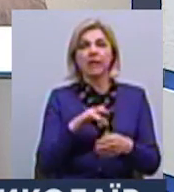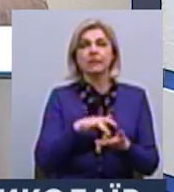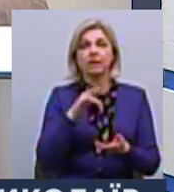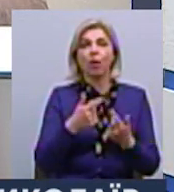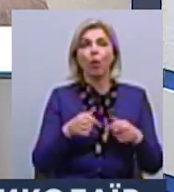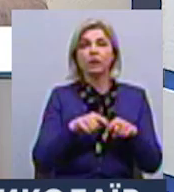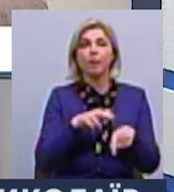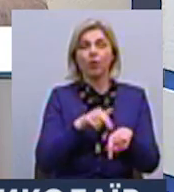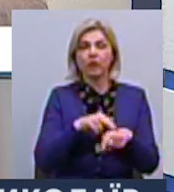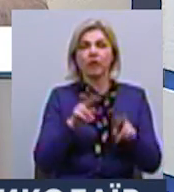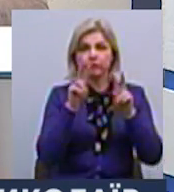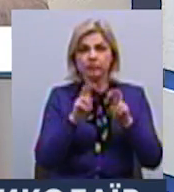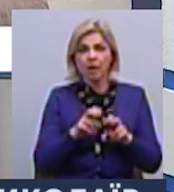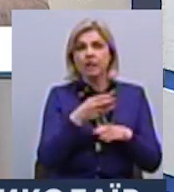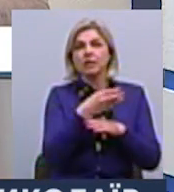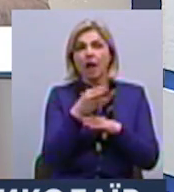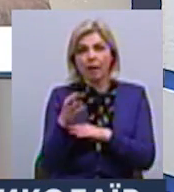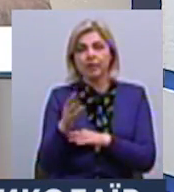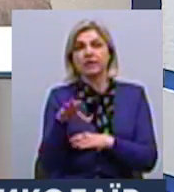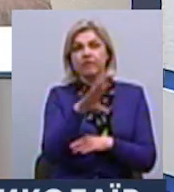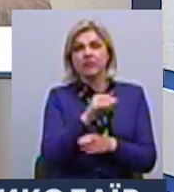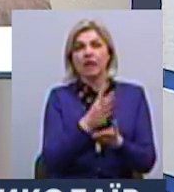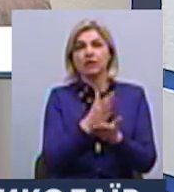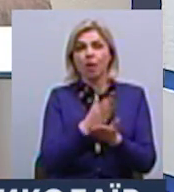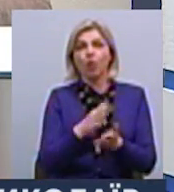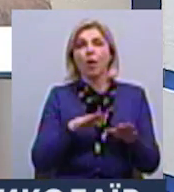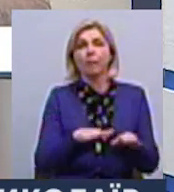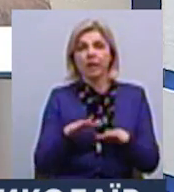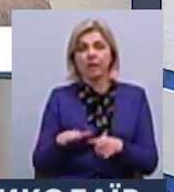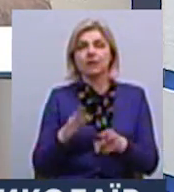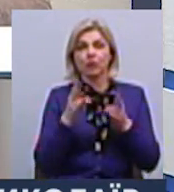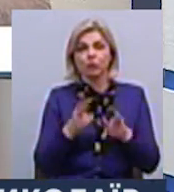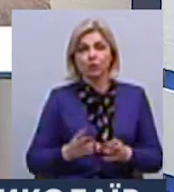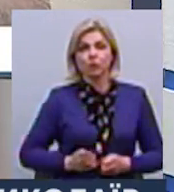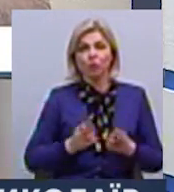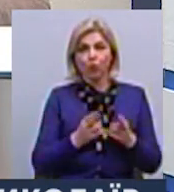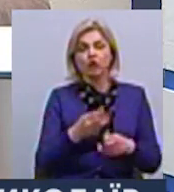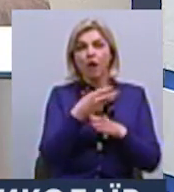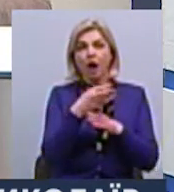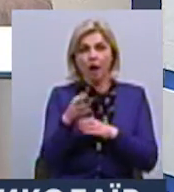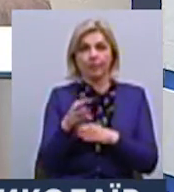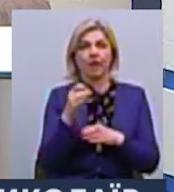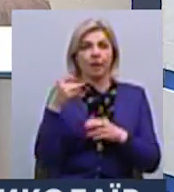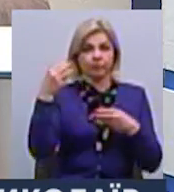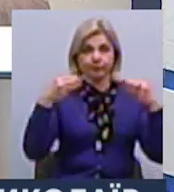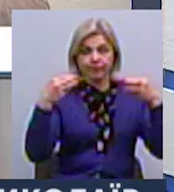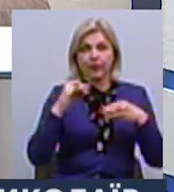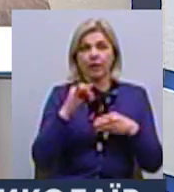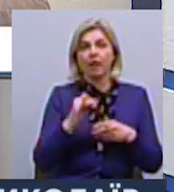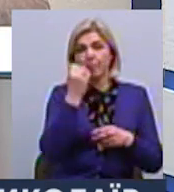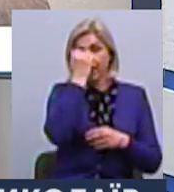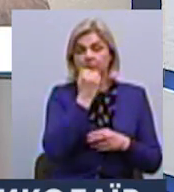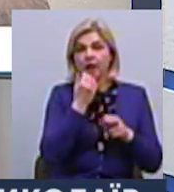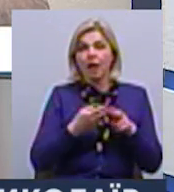поліції проаналізували відеозаписи з усіх розташованих поблизу місця скоєння злочину камер відеоспостереження. Завдяки чому